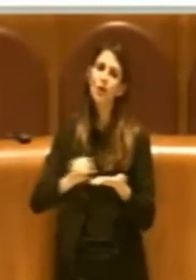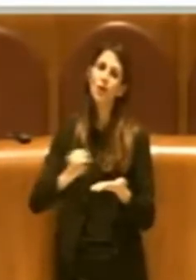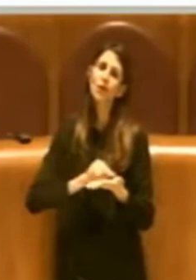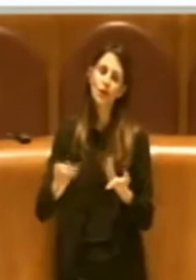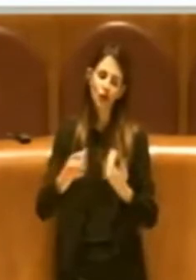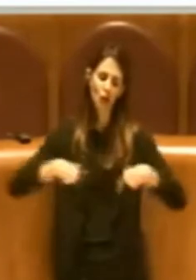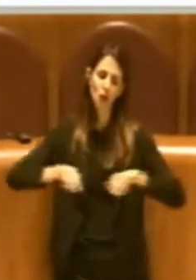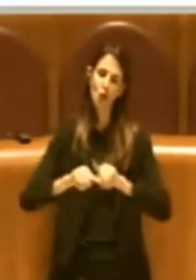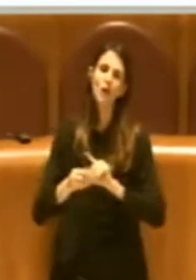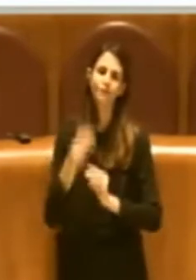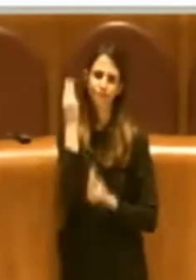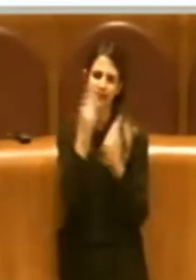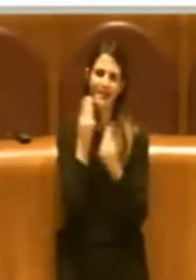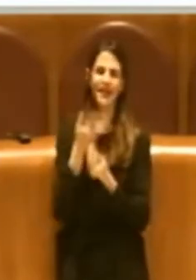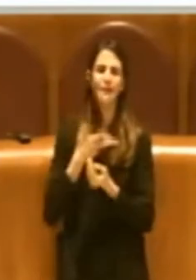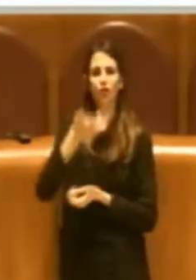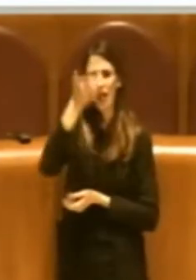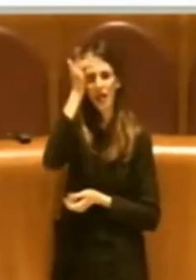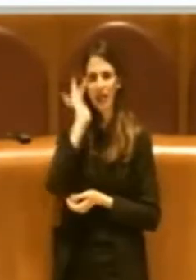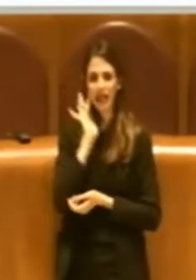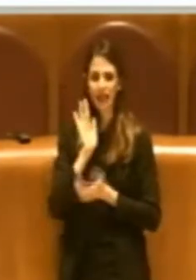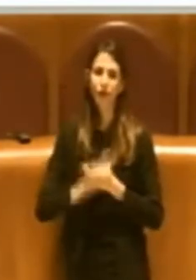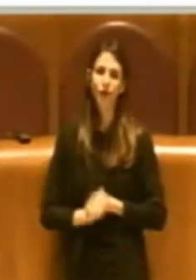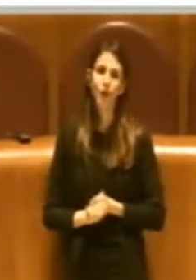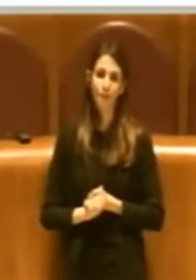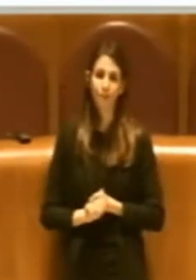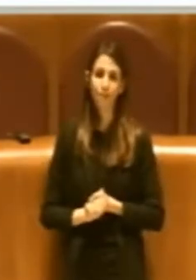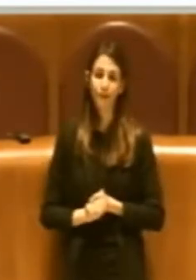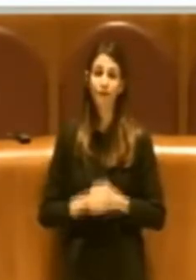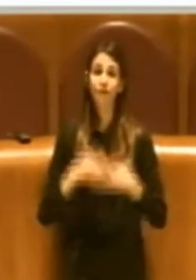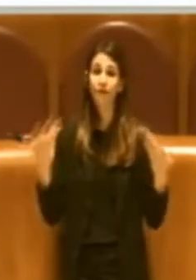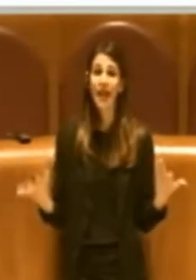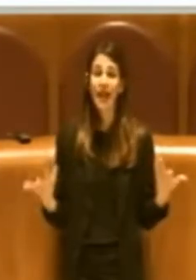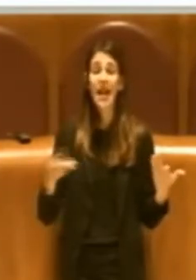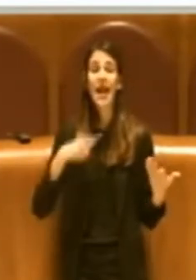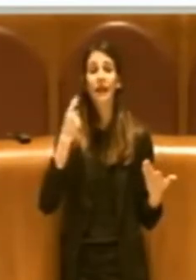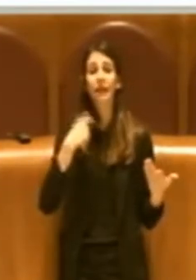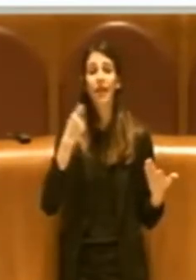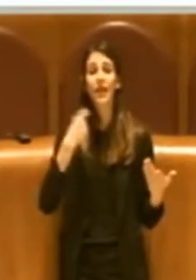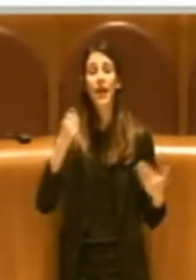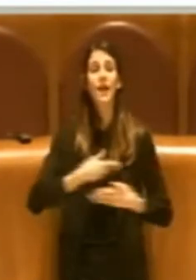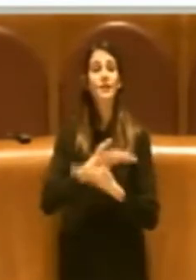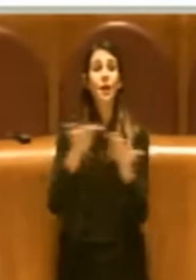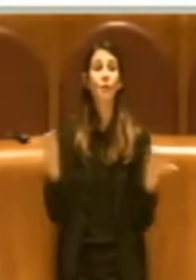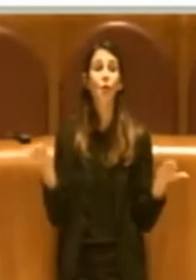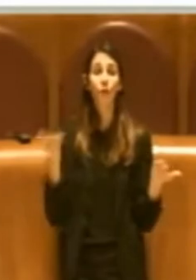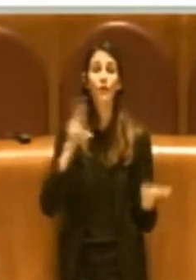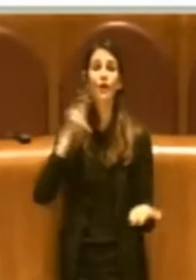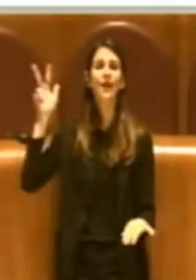questo rischio. Quindi, tenuto conto anche dell'interesse pubblico che garantisce per